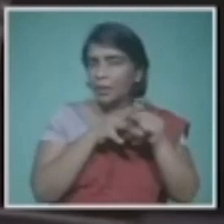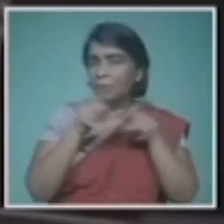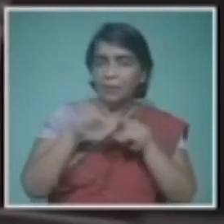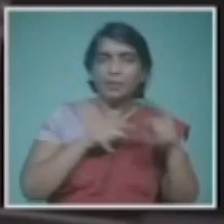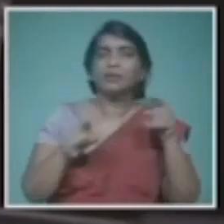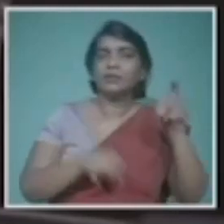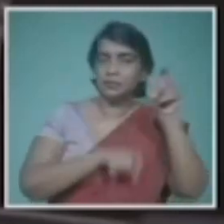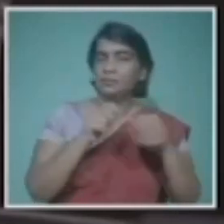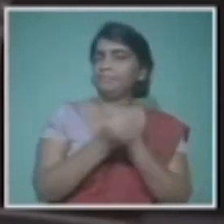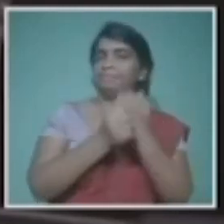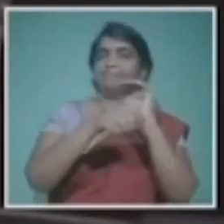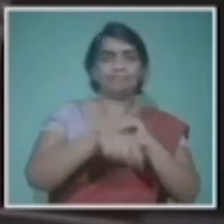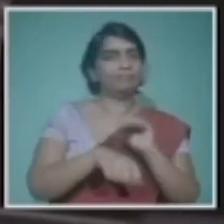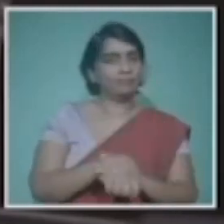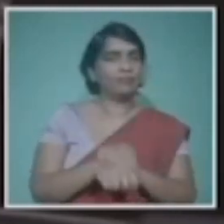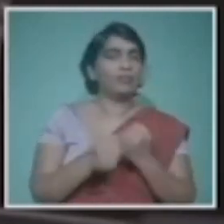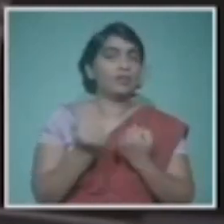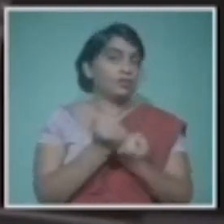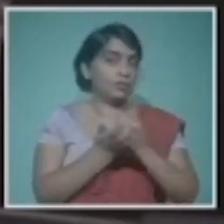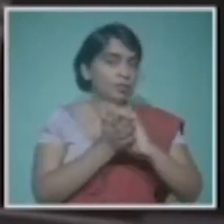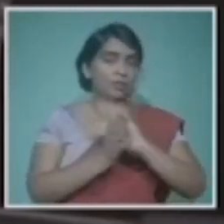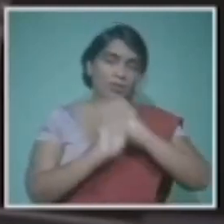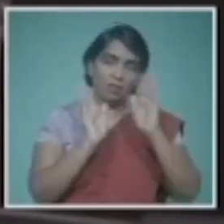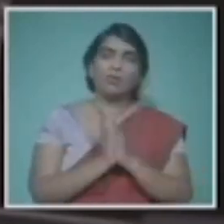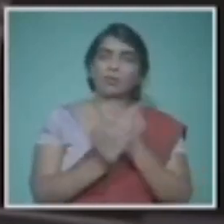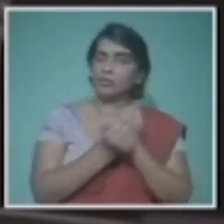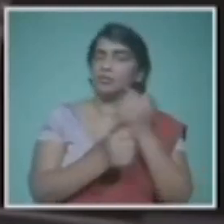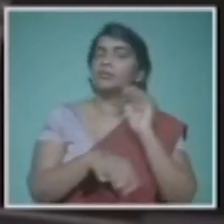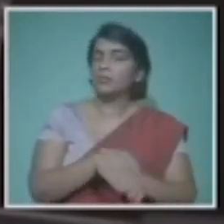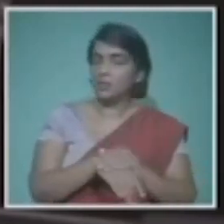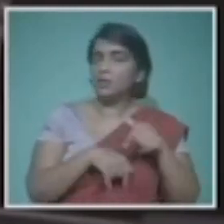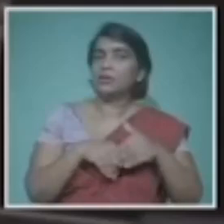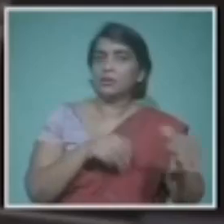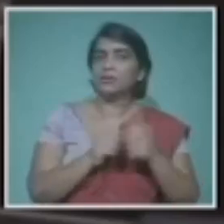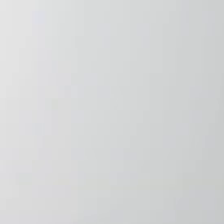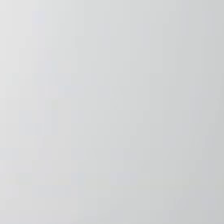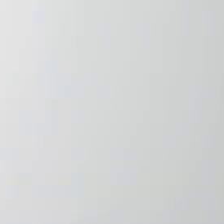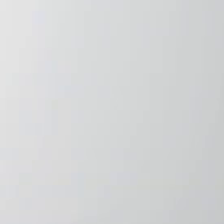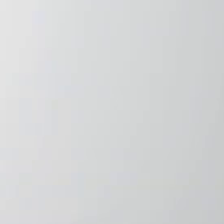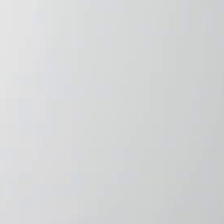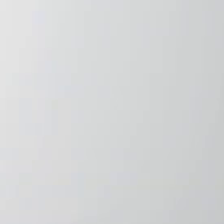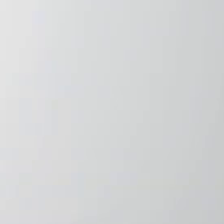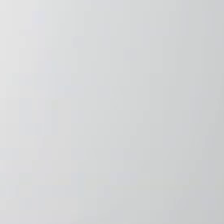යන පිරිස අත්අඩංගුවට ගන්නත්, ඒවලට සහයෝගය දෙන සියලු දෙනාමත් අත්අඩංගුවට ගැනීම මේ දවස්වල ක්‍රියාත්මක වෙනවා.